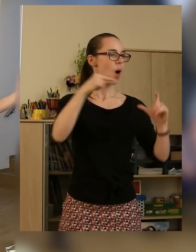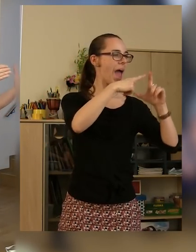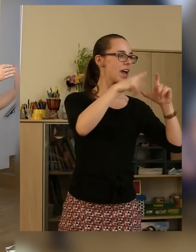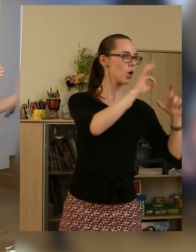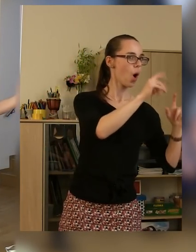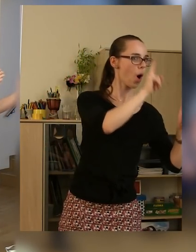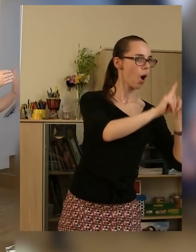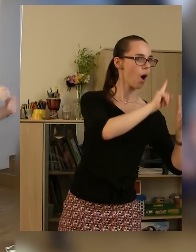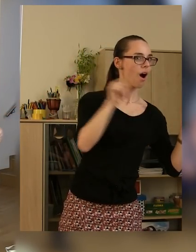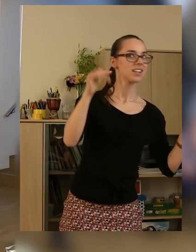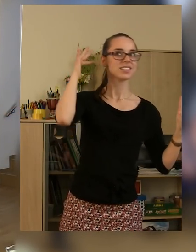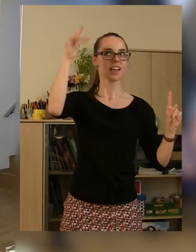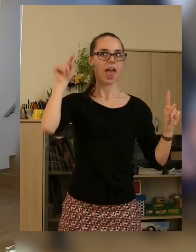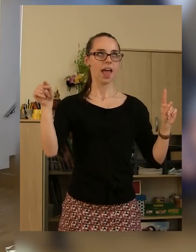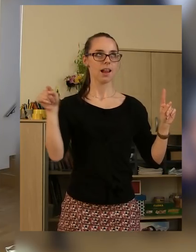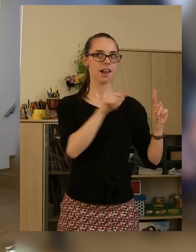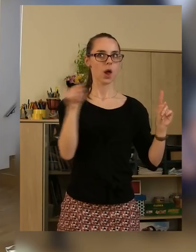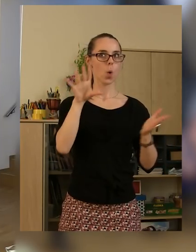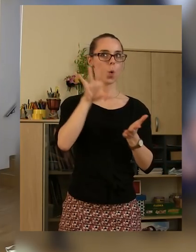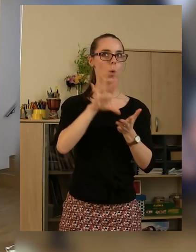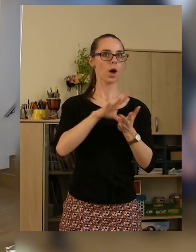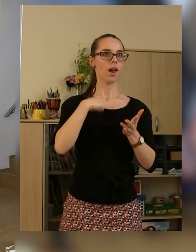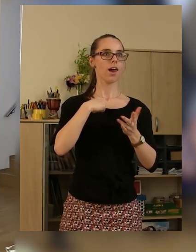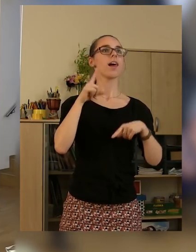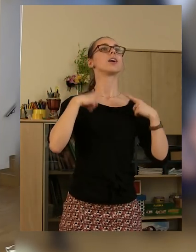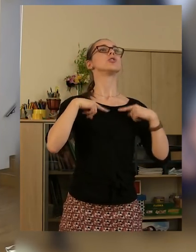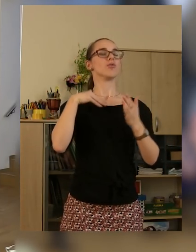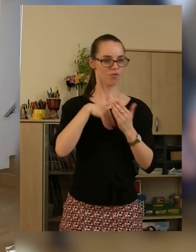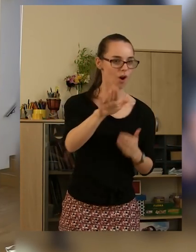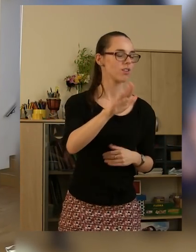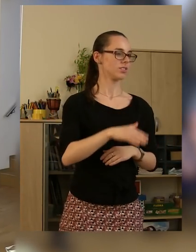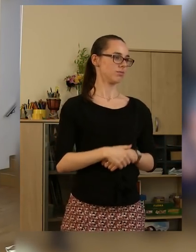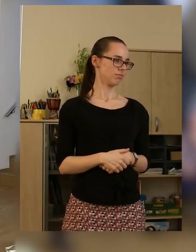Potřebuju, aby se tyhle ty dva spolu domluvili. To znamená, že první,